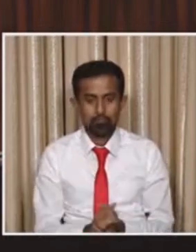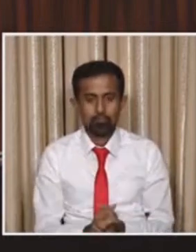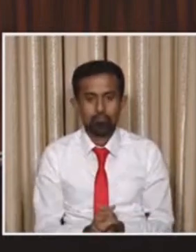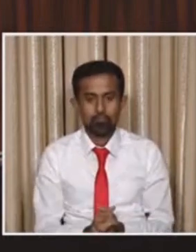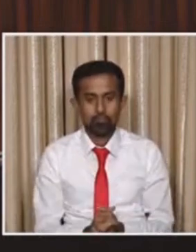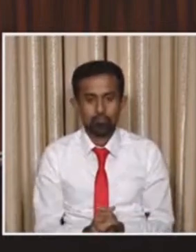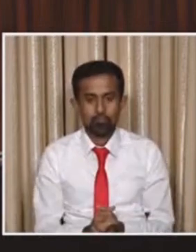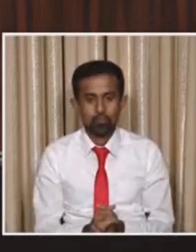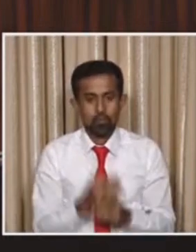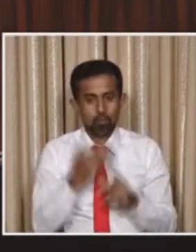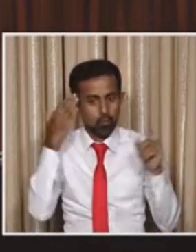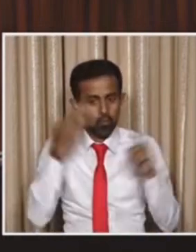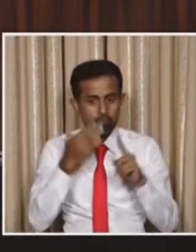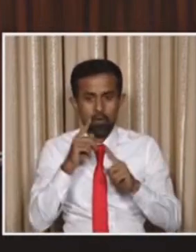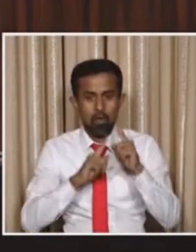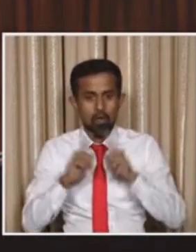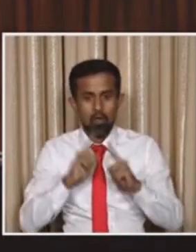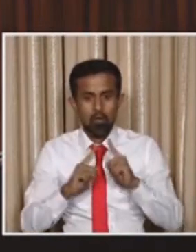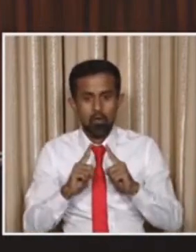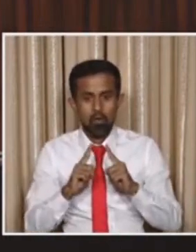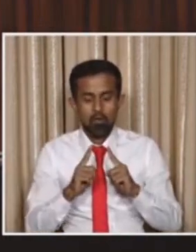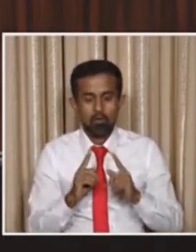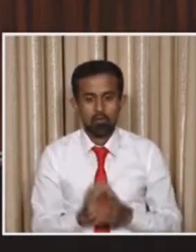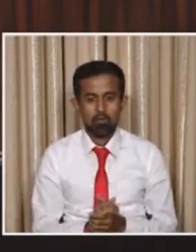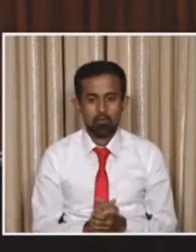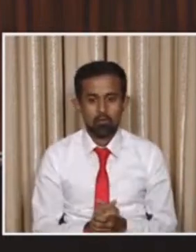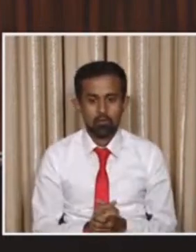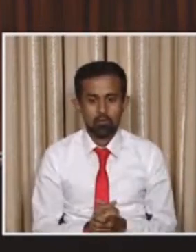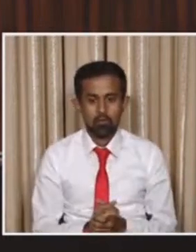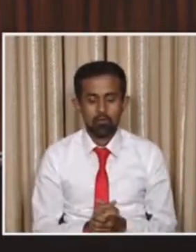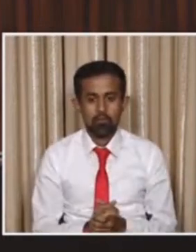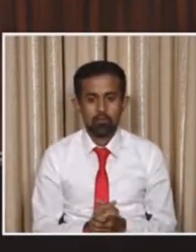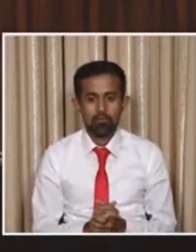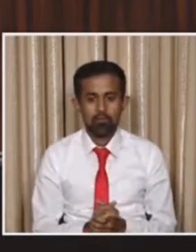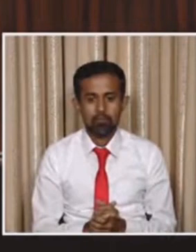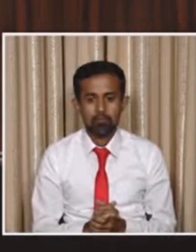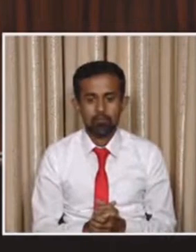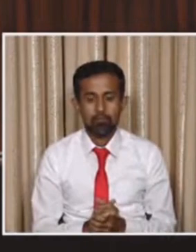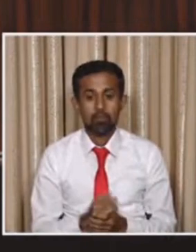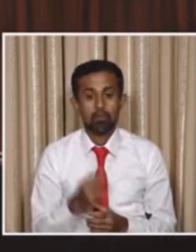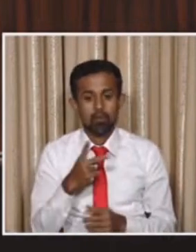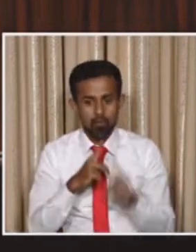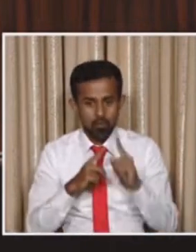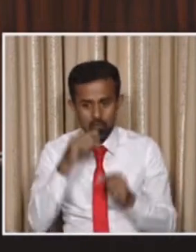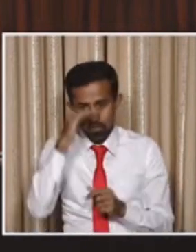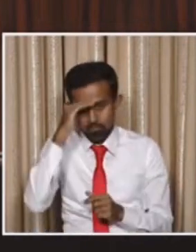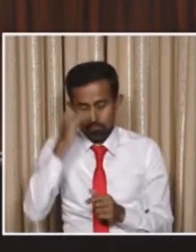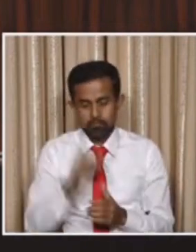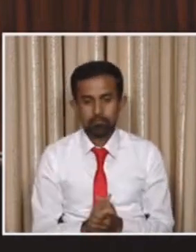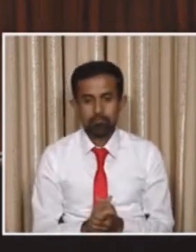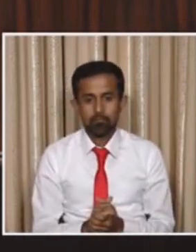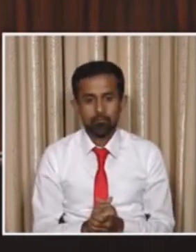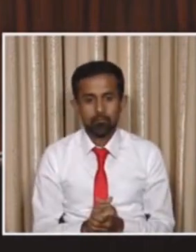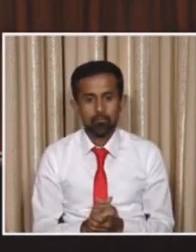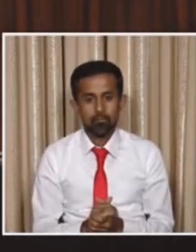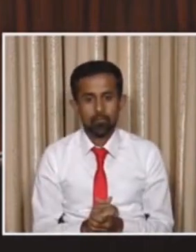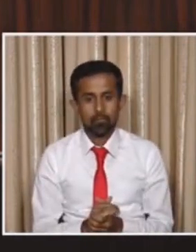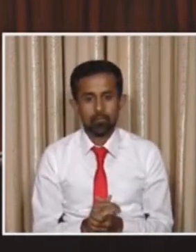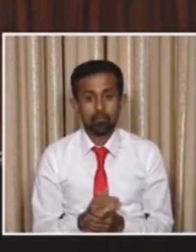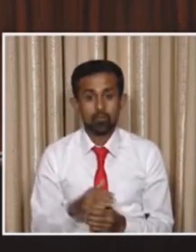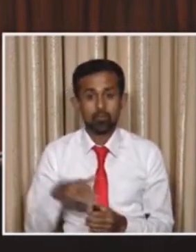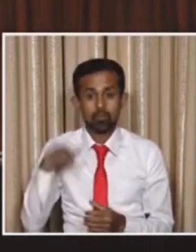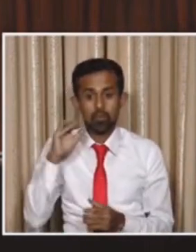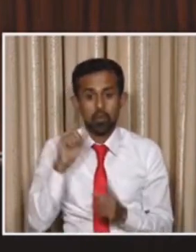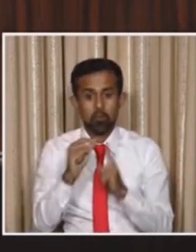මේ සම්බන්ධව නම් කතා කරන්න ඔව් හේසා ගරු නියෝජ්‍ය කථානායකතුමනි මේ ජ්‍යෙෂ්ඨ